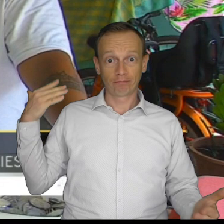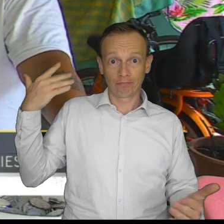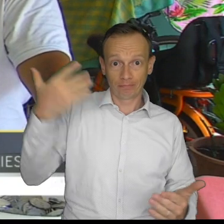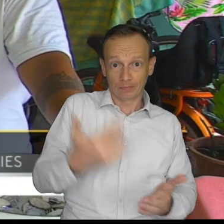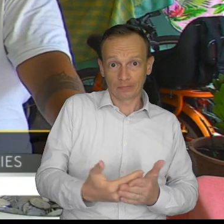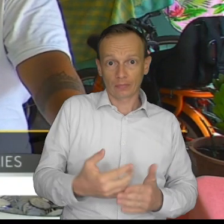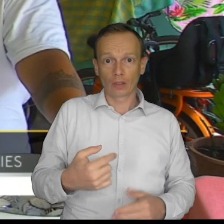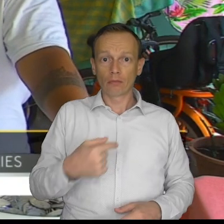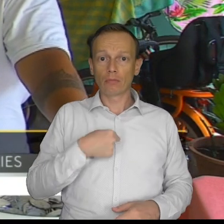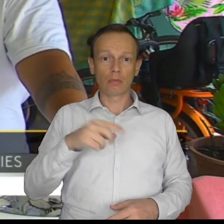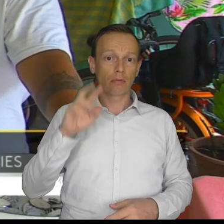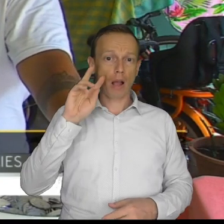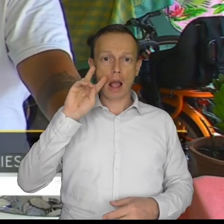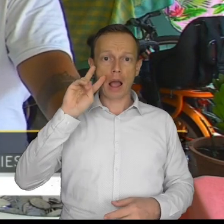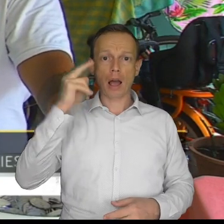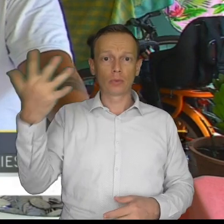Et depuis là,